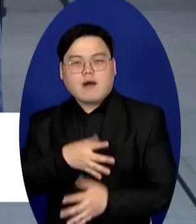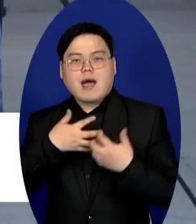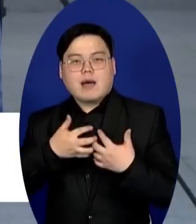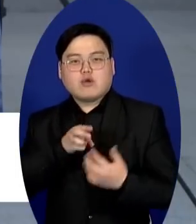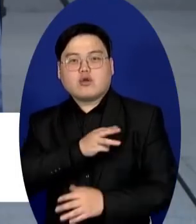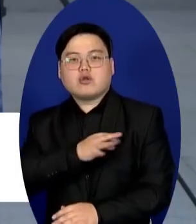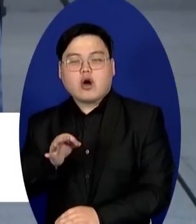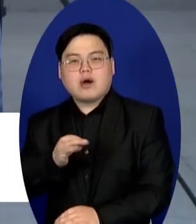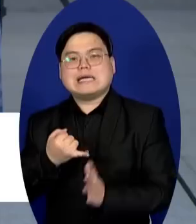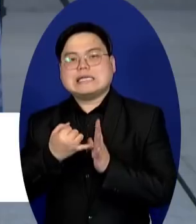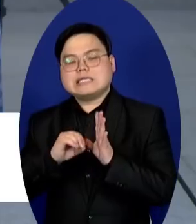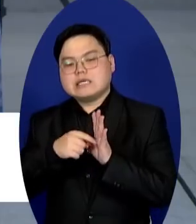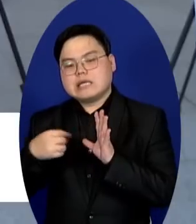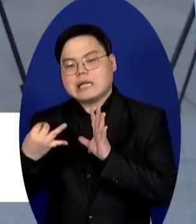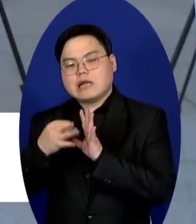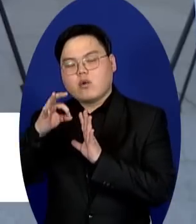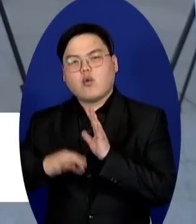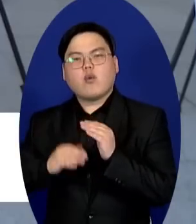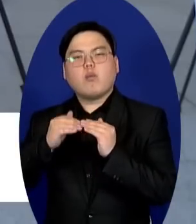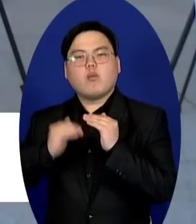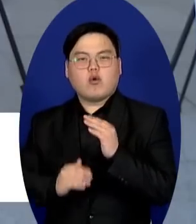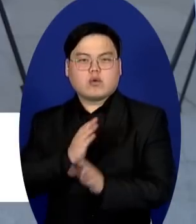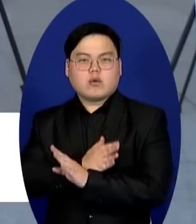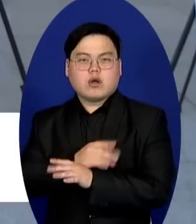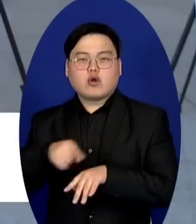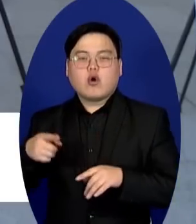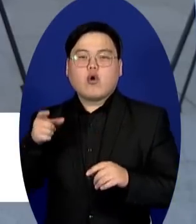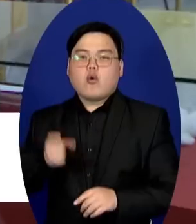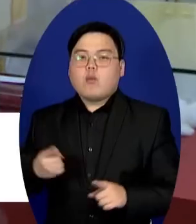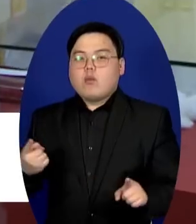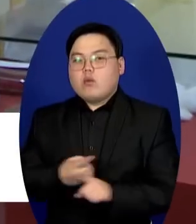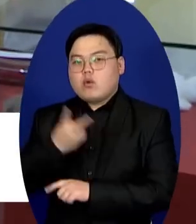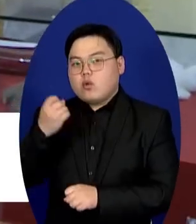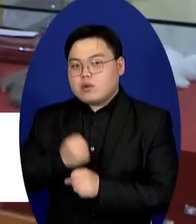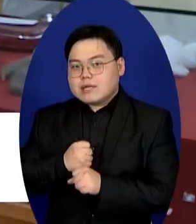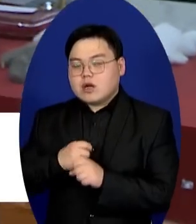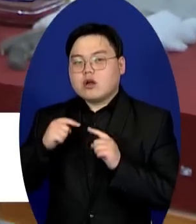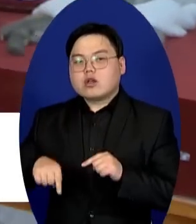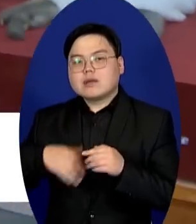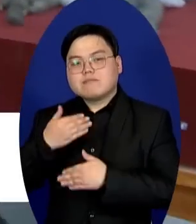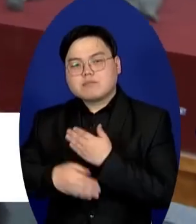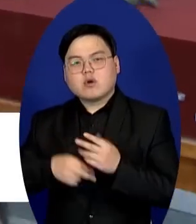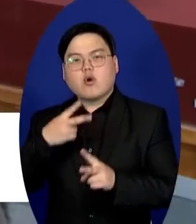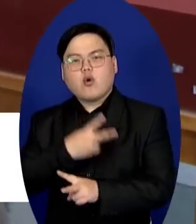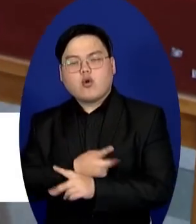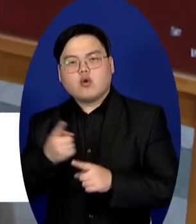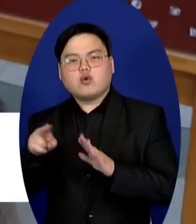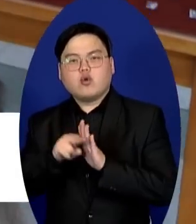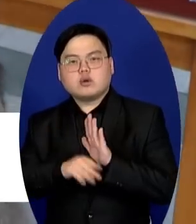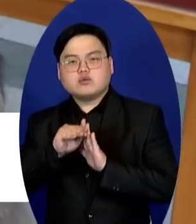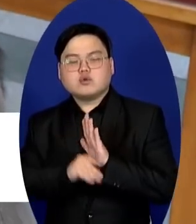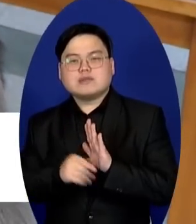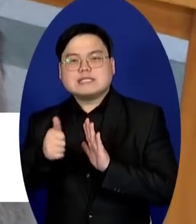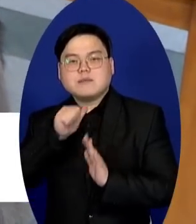тоо 60-70% буурчээ. Энэ бол хүний буруутай үйл ажиллагаа төдийгүй одоо мөрдөгдөж байгаа хууль журам сайн биш байгаагийн илрэл